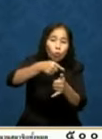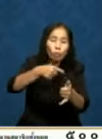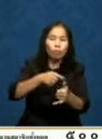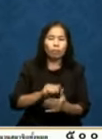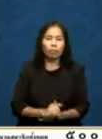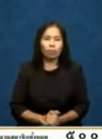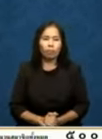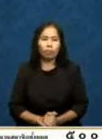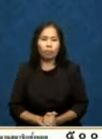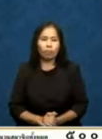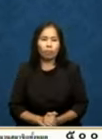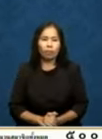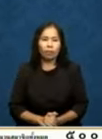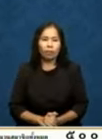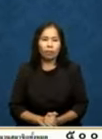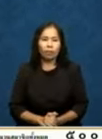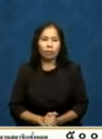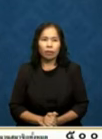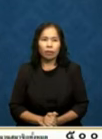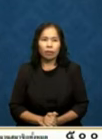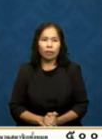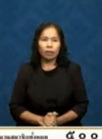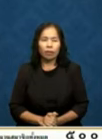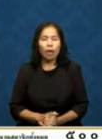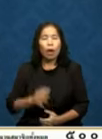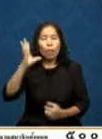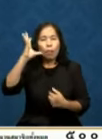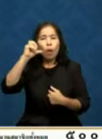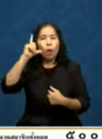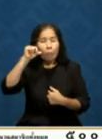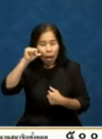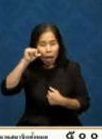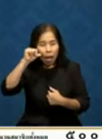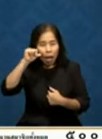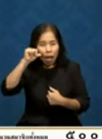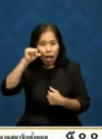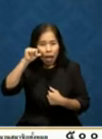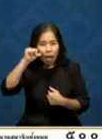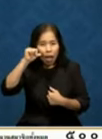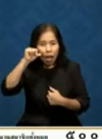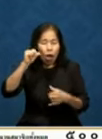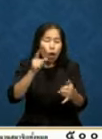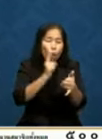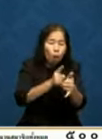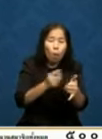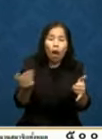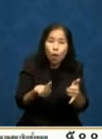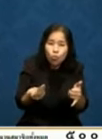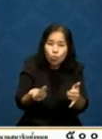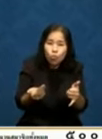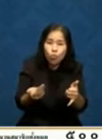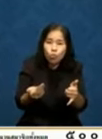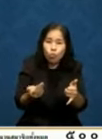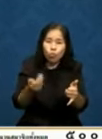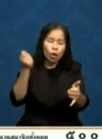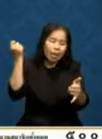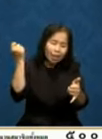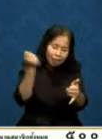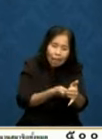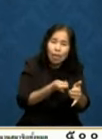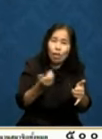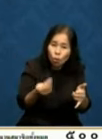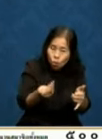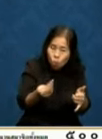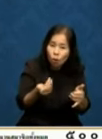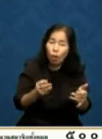จคำว่าพ่อแม่ลงโทษลูกถึงกับคำว่าทำร้ายร่างกายหรือจิตใ